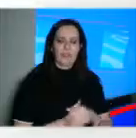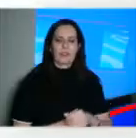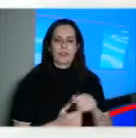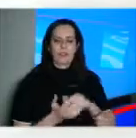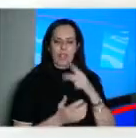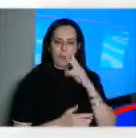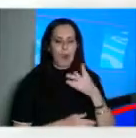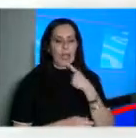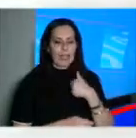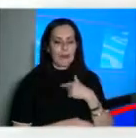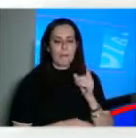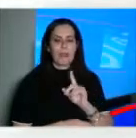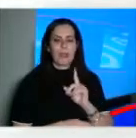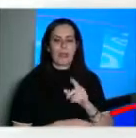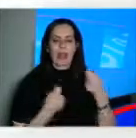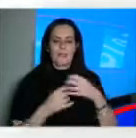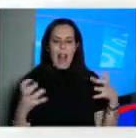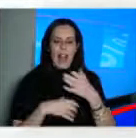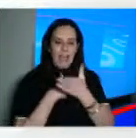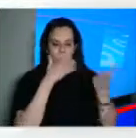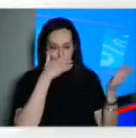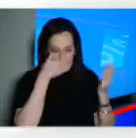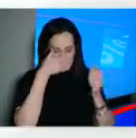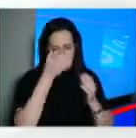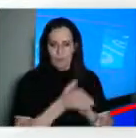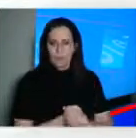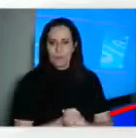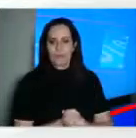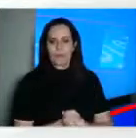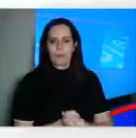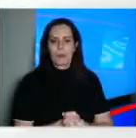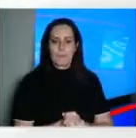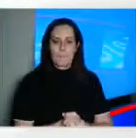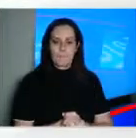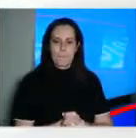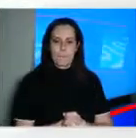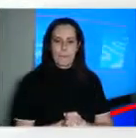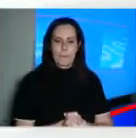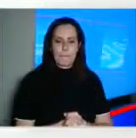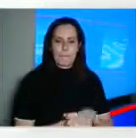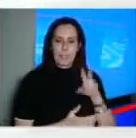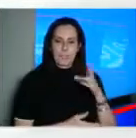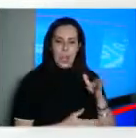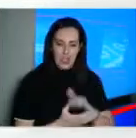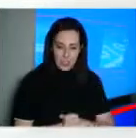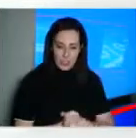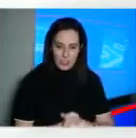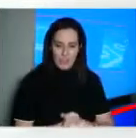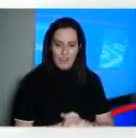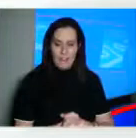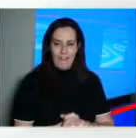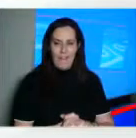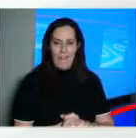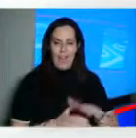כדי שתראו. בוא תגיד לנו מי חברי ההרכב שנמצאים פה איתנו. חבר'ה שנמצאים פה, אז יש פה את אלן אלייב